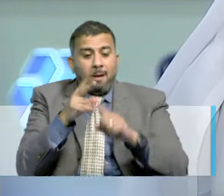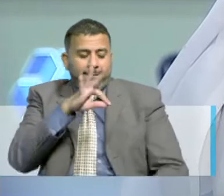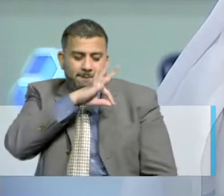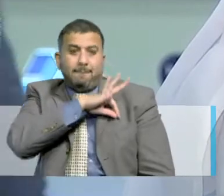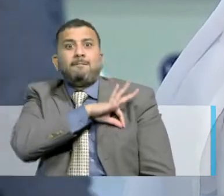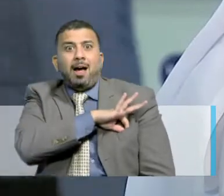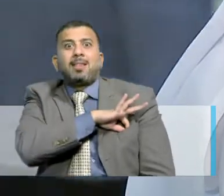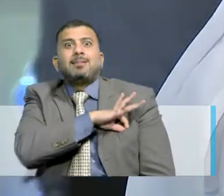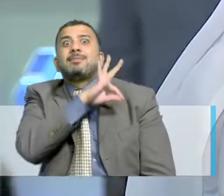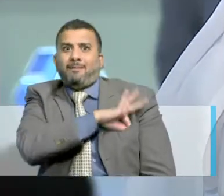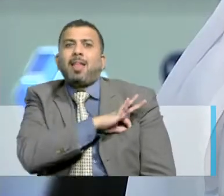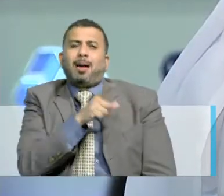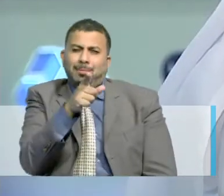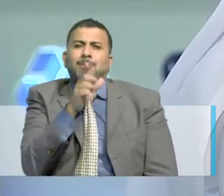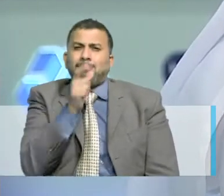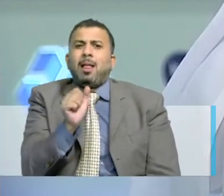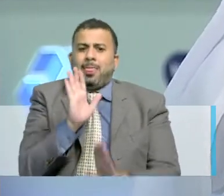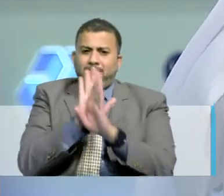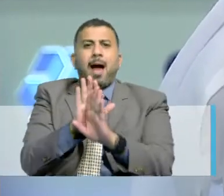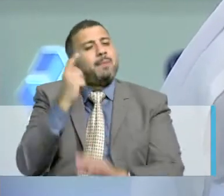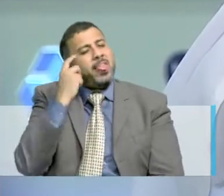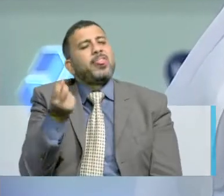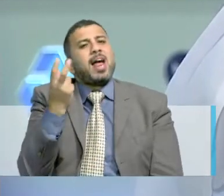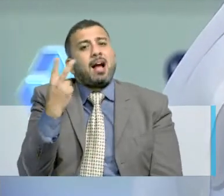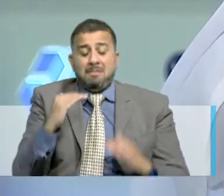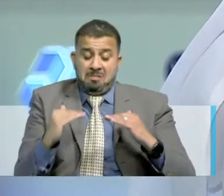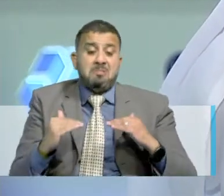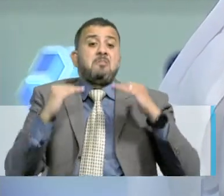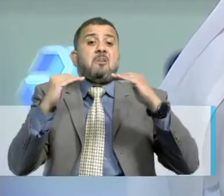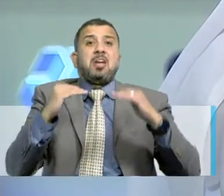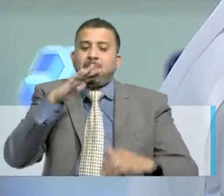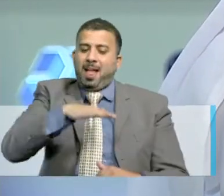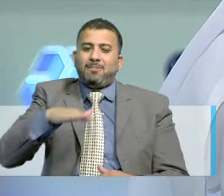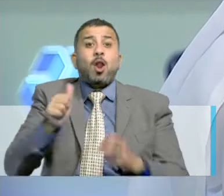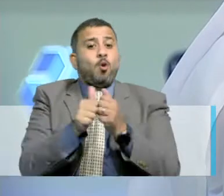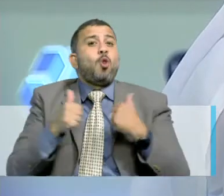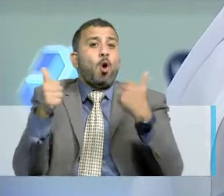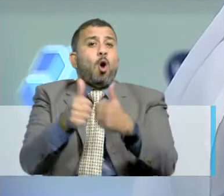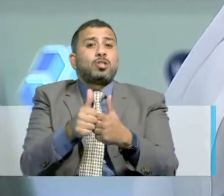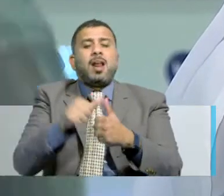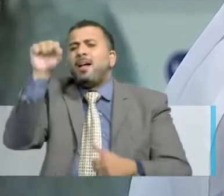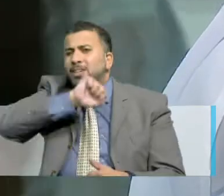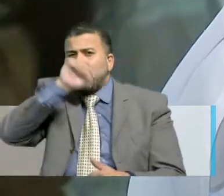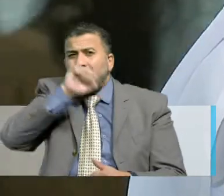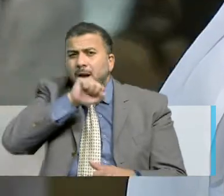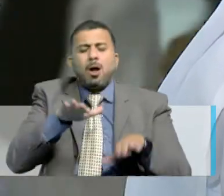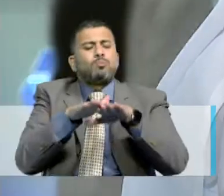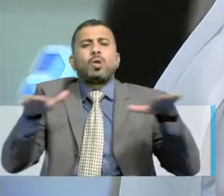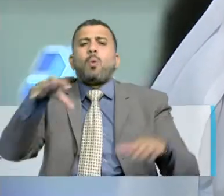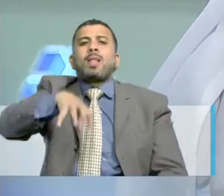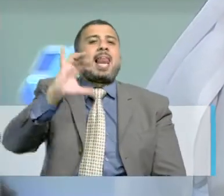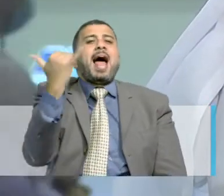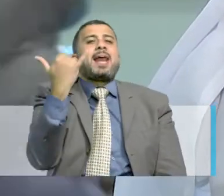من المكون الأساسي لدعم الثقافة والرقي بالأطفال والأسر في الشارقة وأيضا على مستوى الوطن